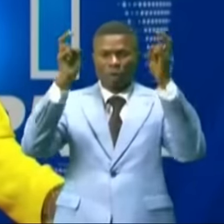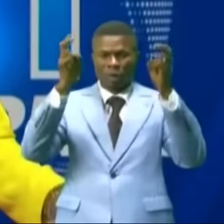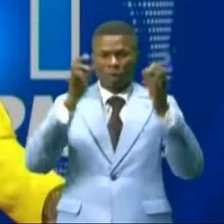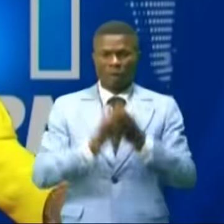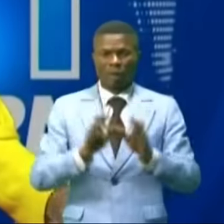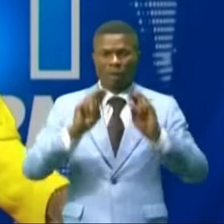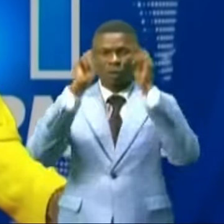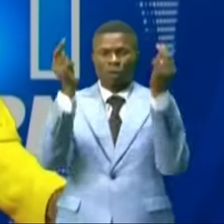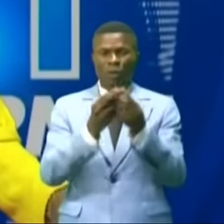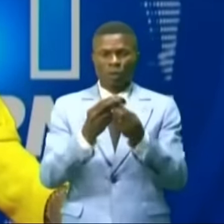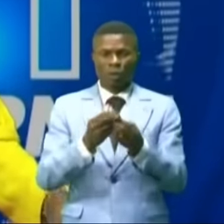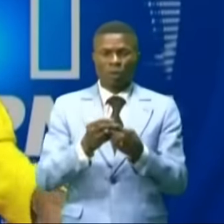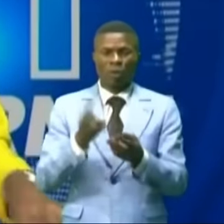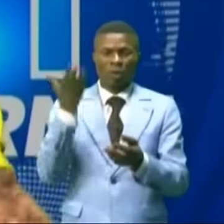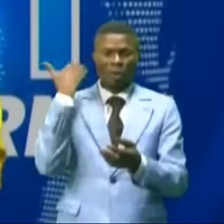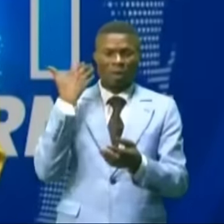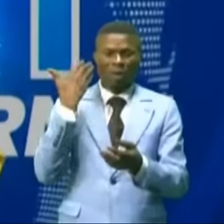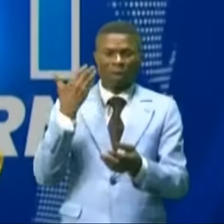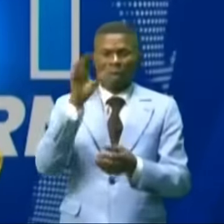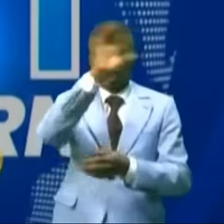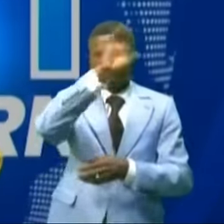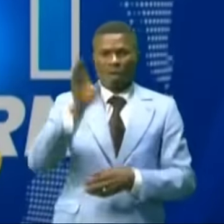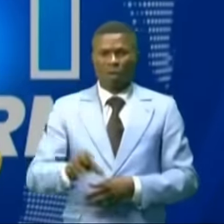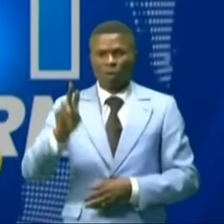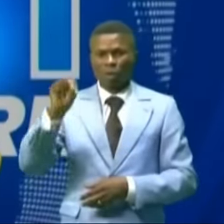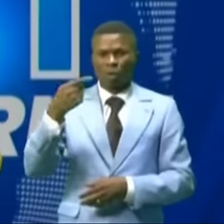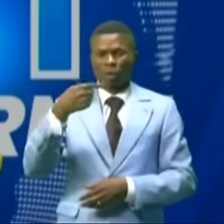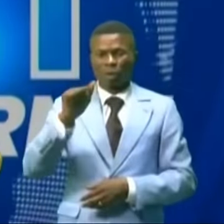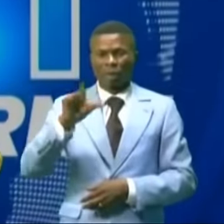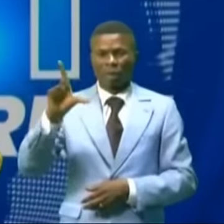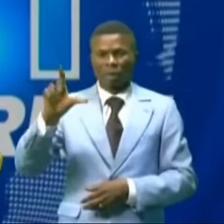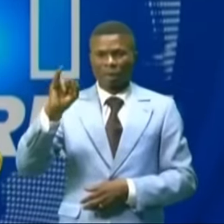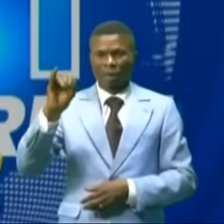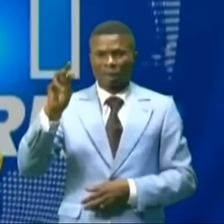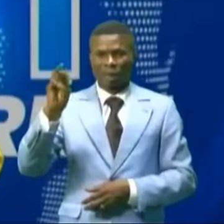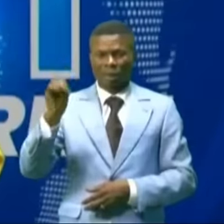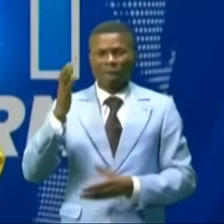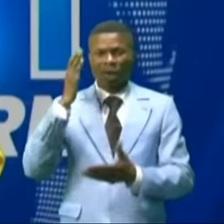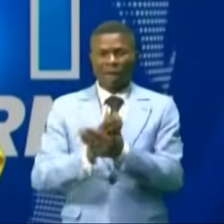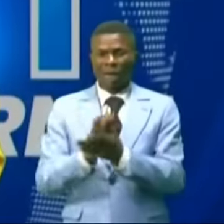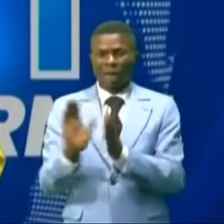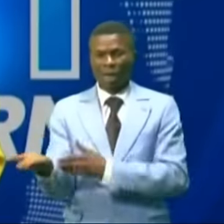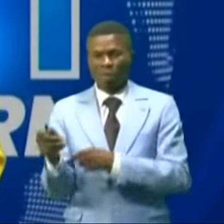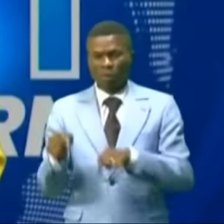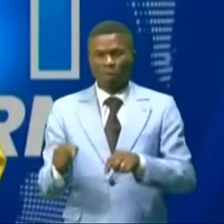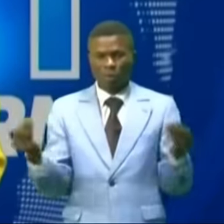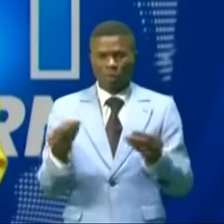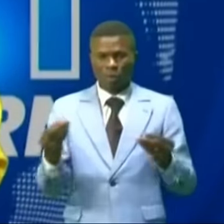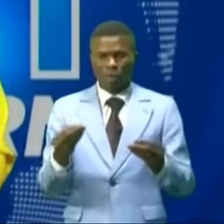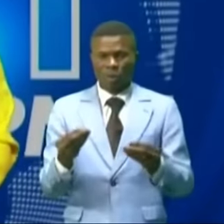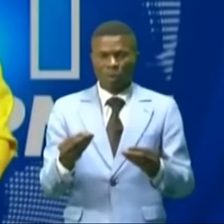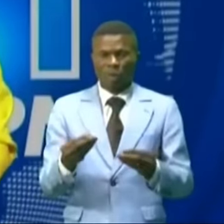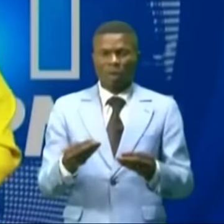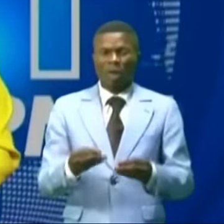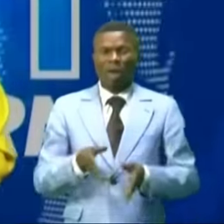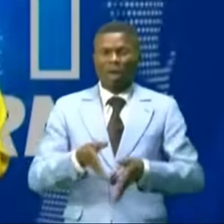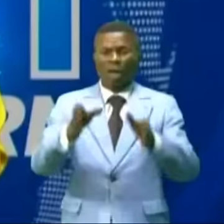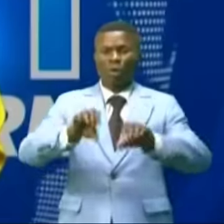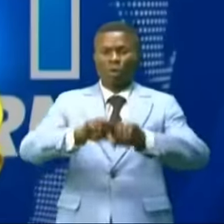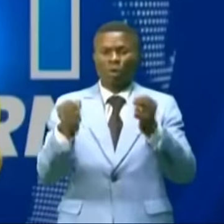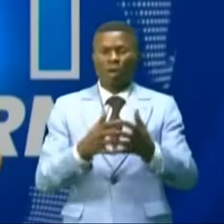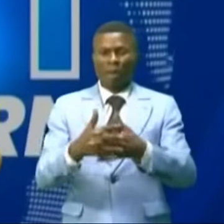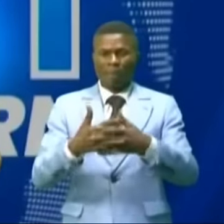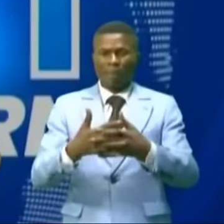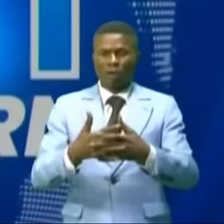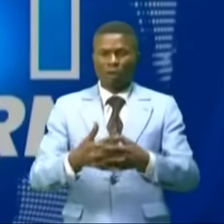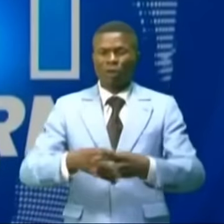L'usine de traitement d'eau de la commune d'Ngalima a été mise en arrêt tout ce matin en raison d'une fuite causée par un engin qui a endommagé